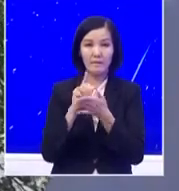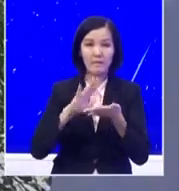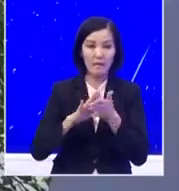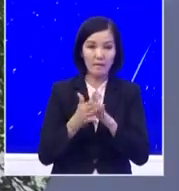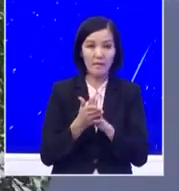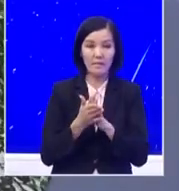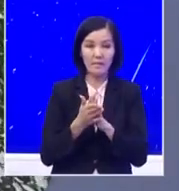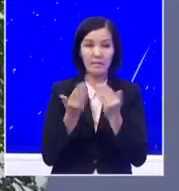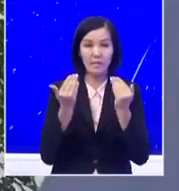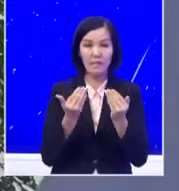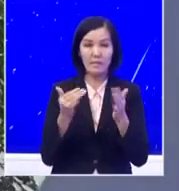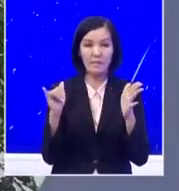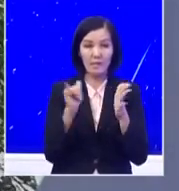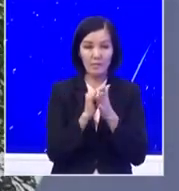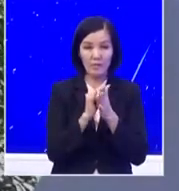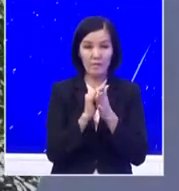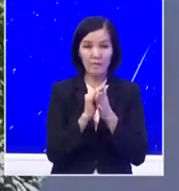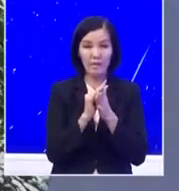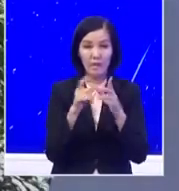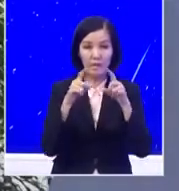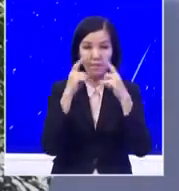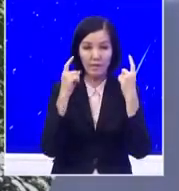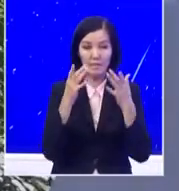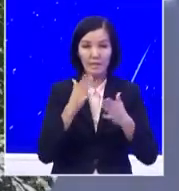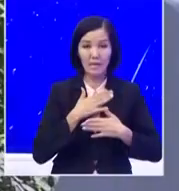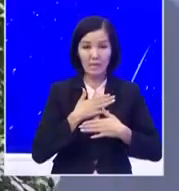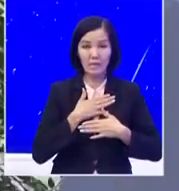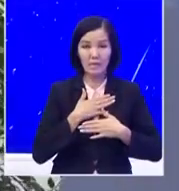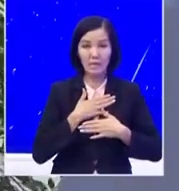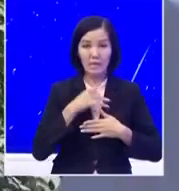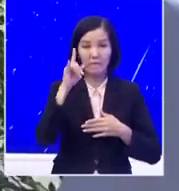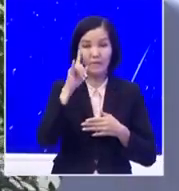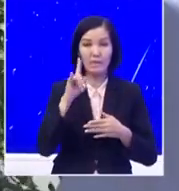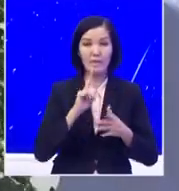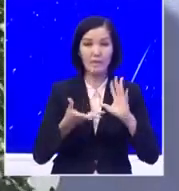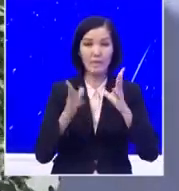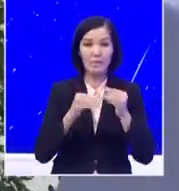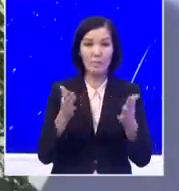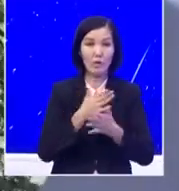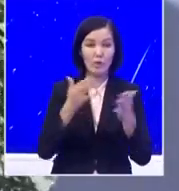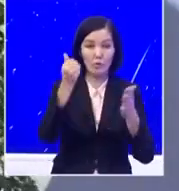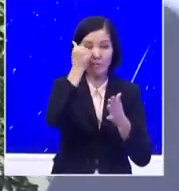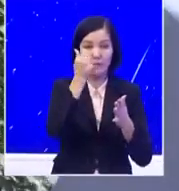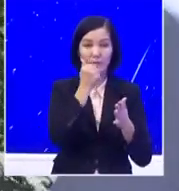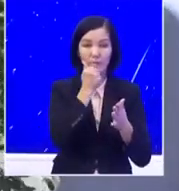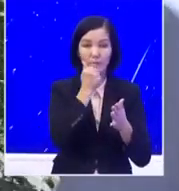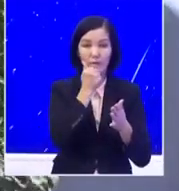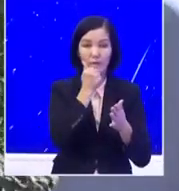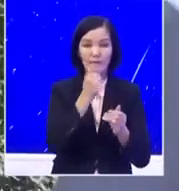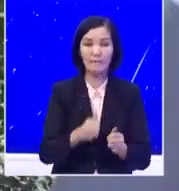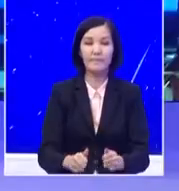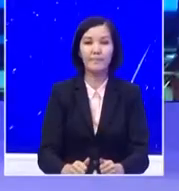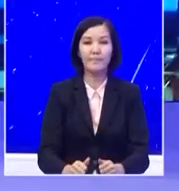согласился наклеить данные стикеры, всем тем, кто носит маски в нашей стране, мы хотим сказать спасибо. Спасибо за то, что носите